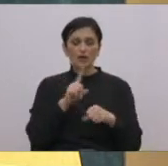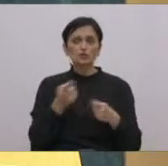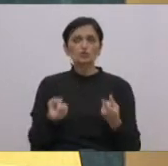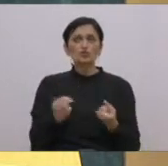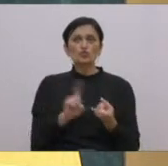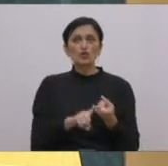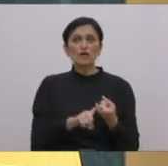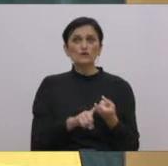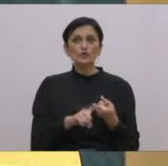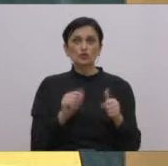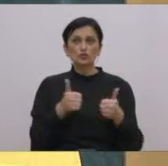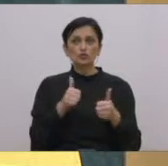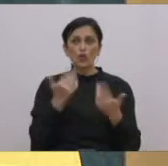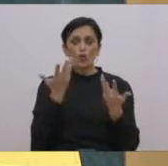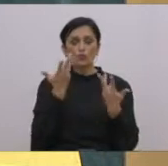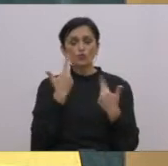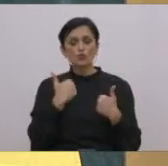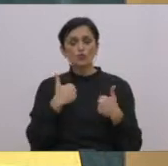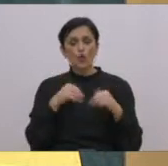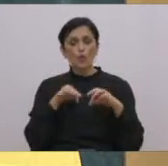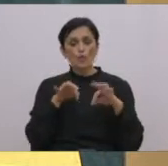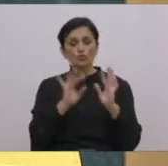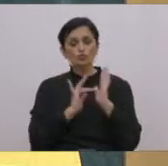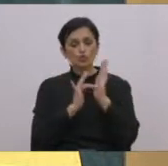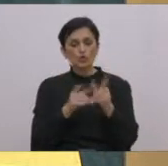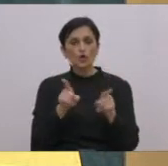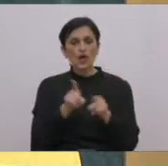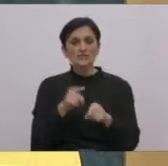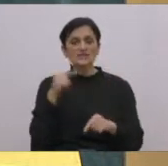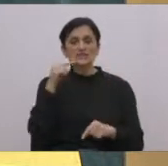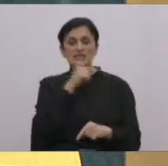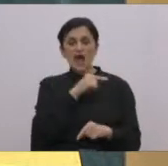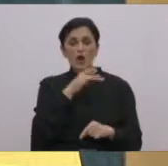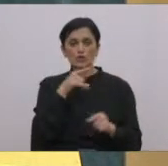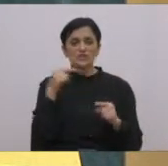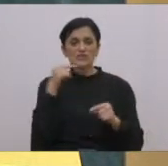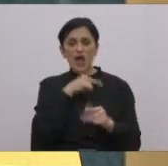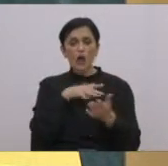უკავშირდება როგორც კომფორტულ მგზავრობას, ასევე რა თქმა უნდა დაზოგილ დროს, დაზოგილ